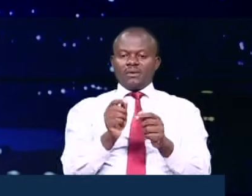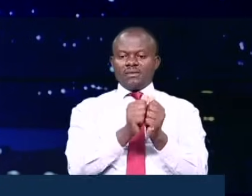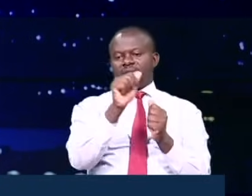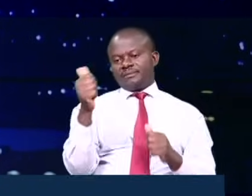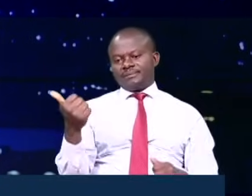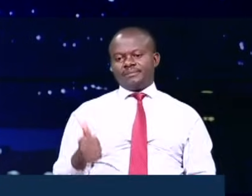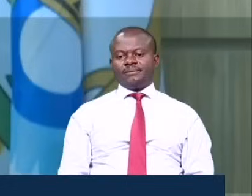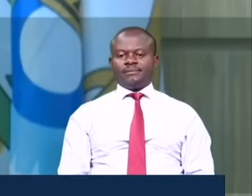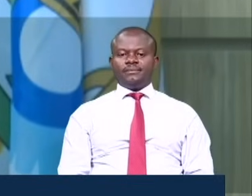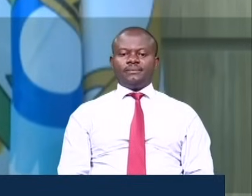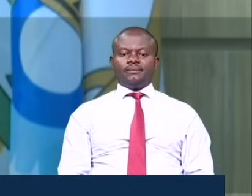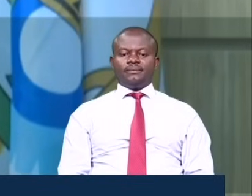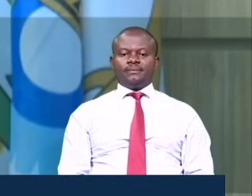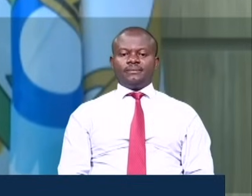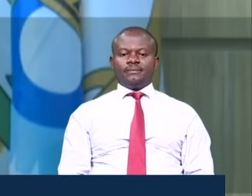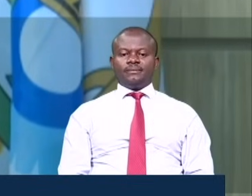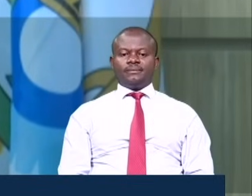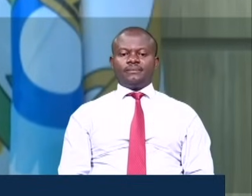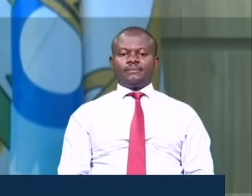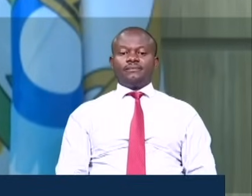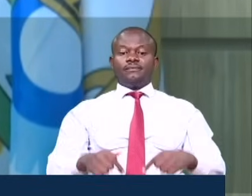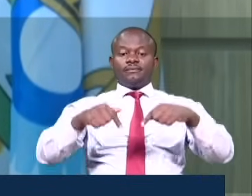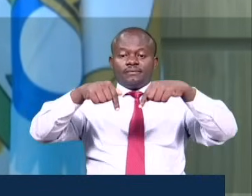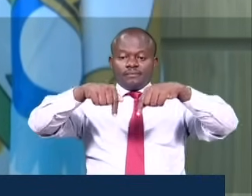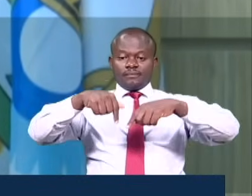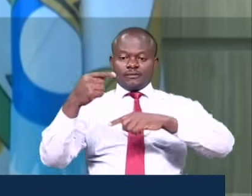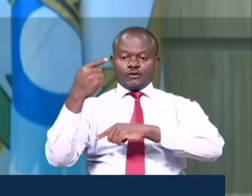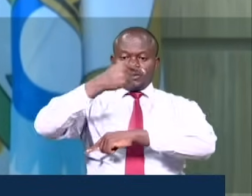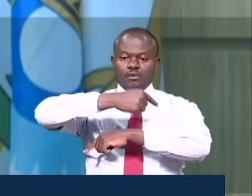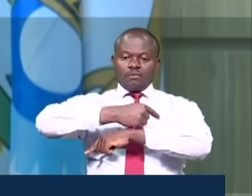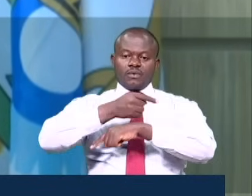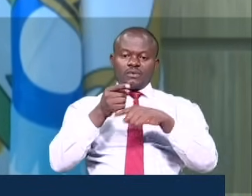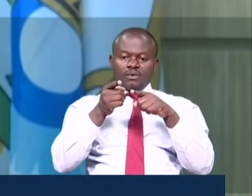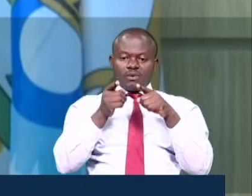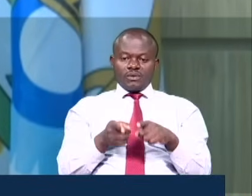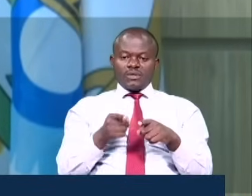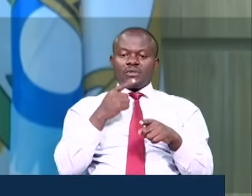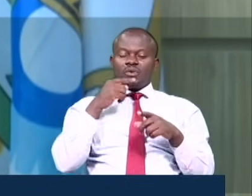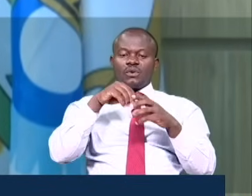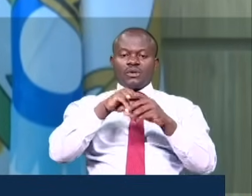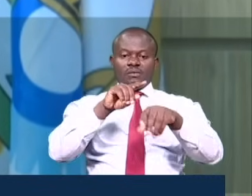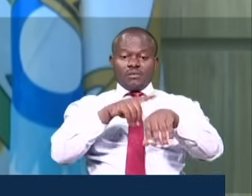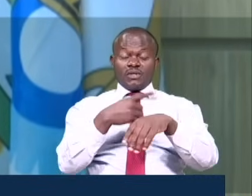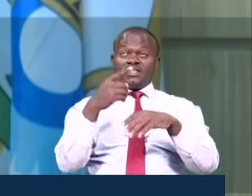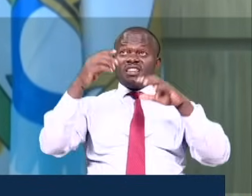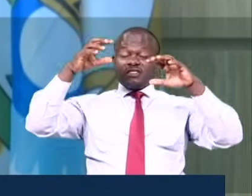tumukurikire. Uyu munsi usanze turi mu gihe cy'imvura